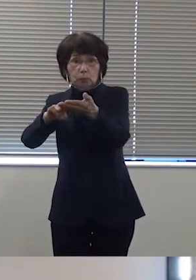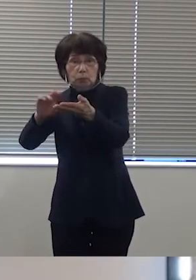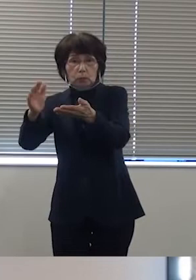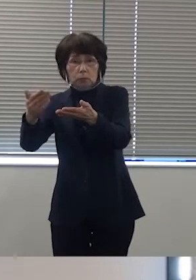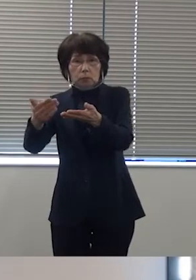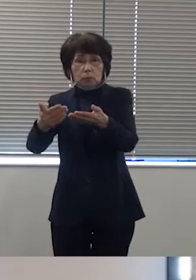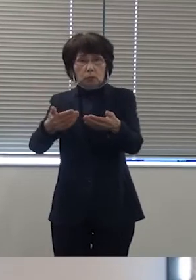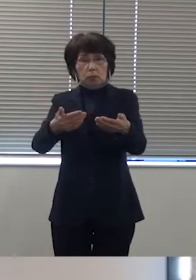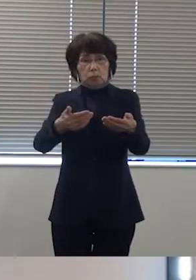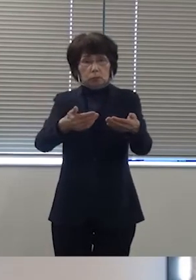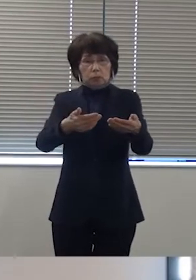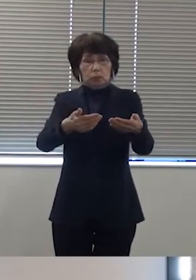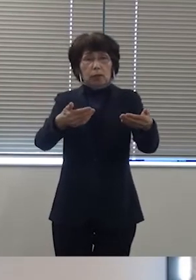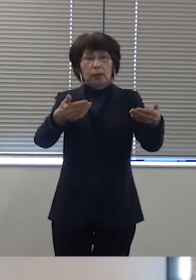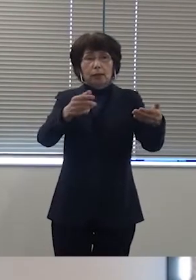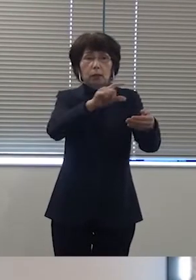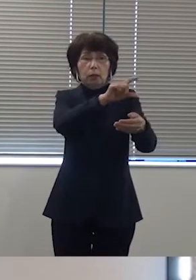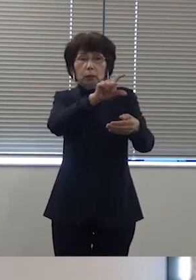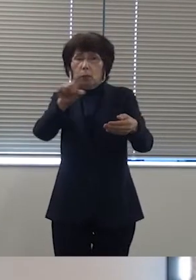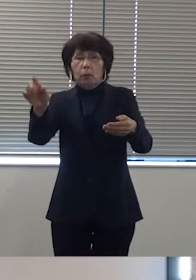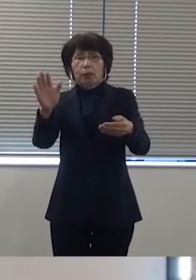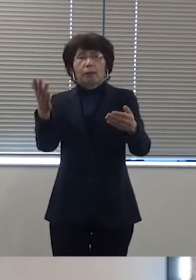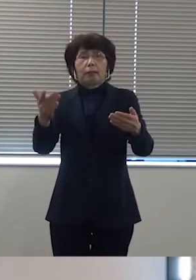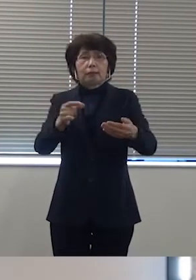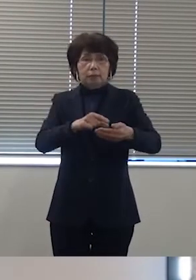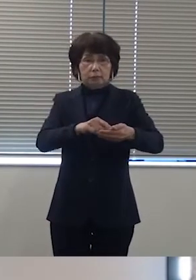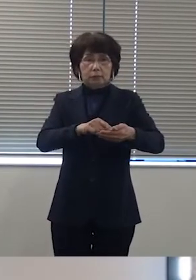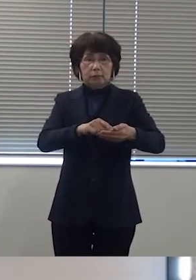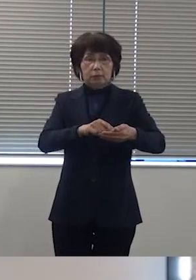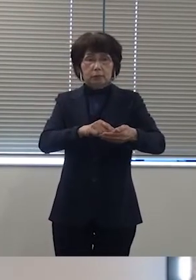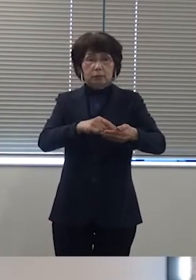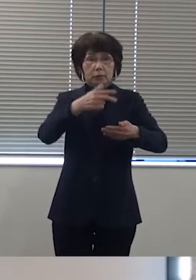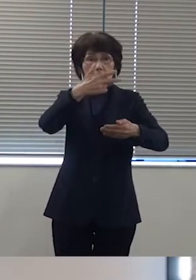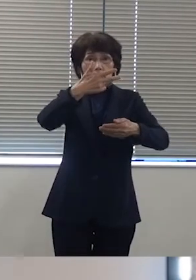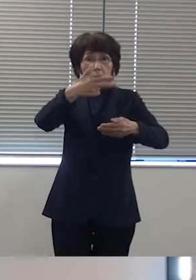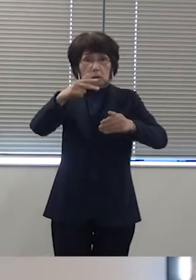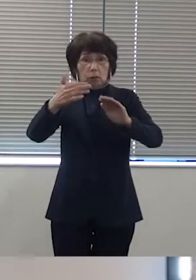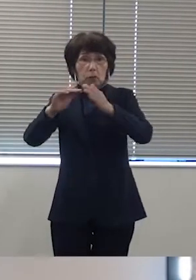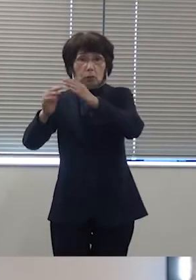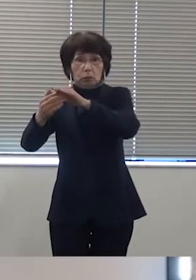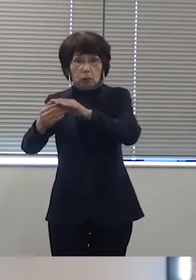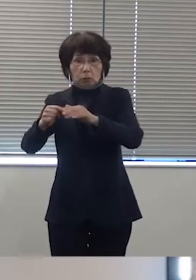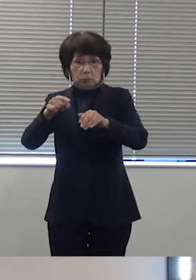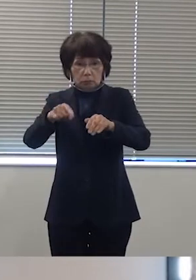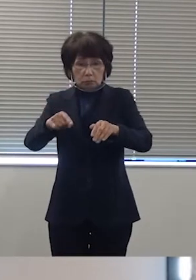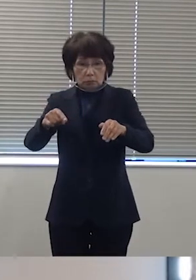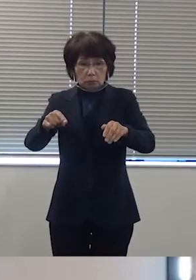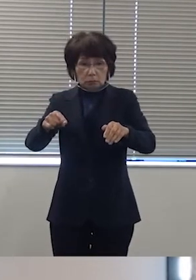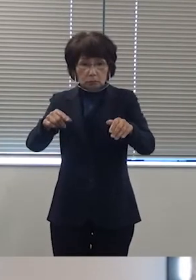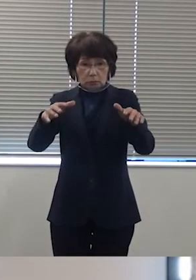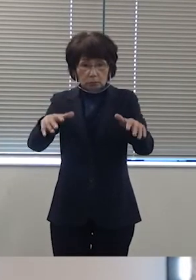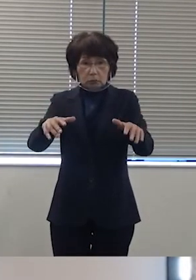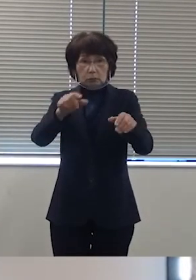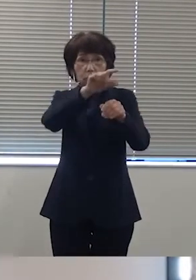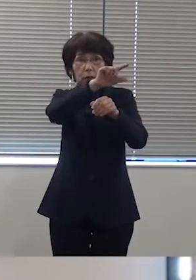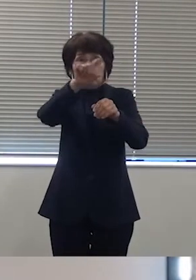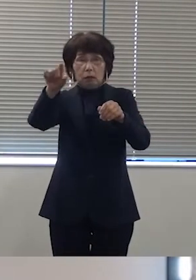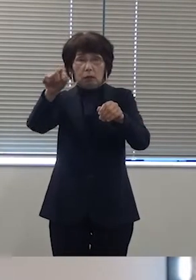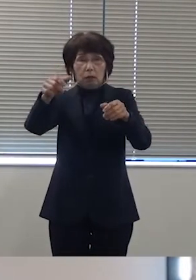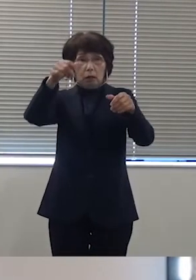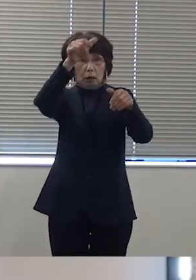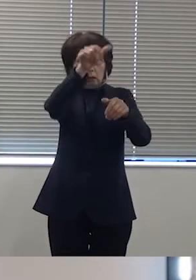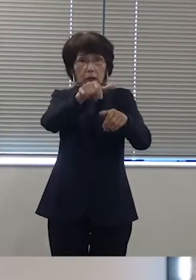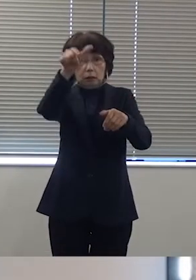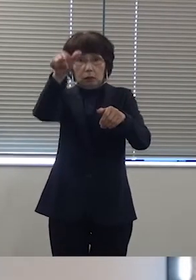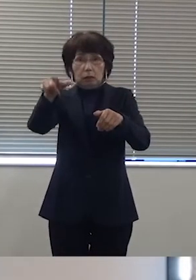を全部一緒になっちゃう。で横節を刺して、で相互調整すると、まあ、そういうのが一番重要になってくるんですね。ということで今